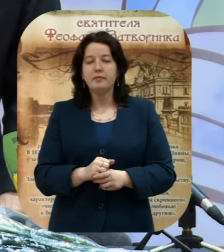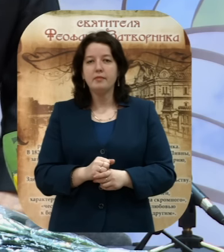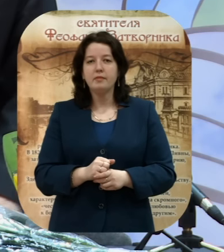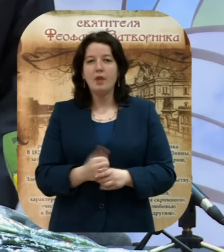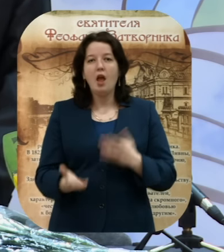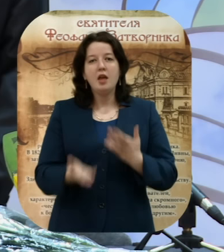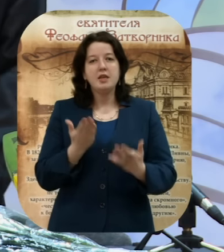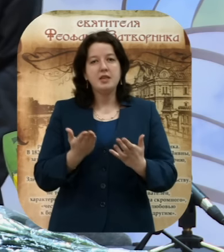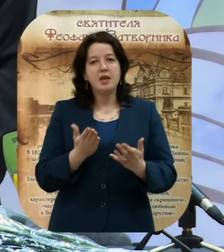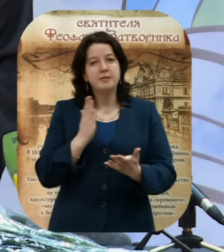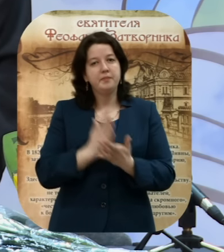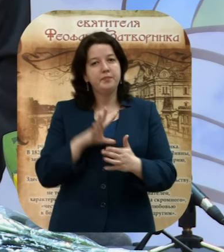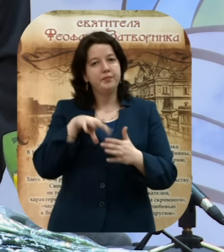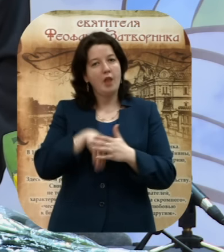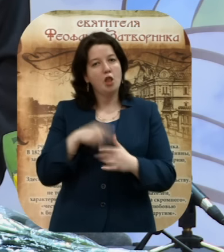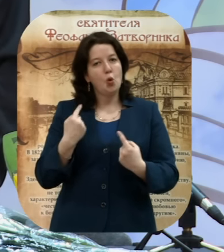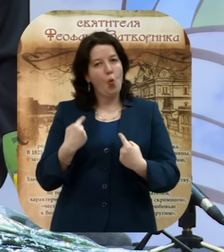хороший. Есть и другое.